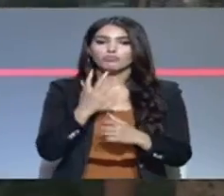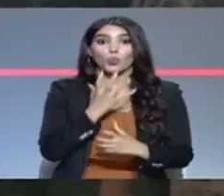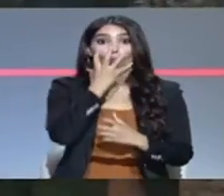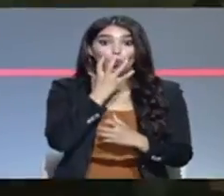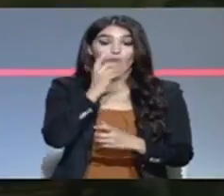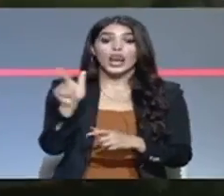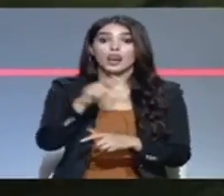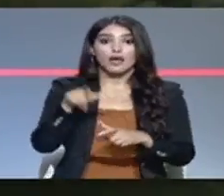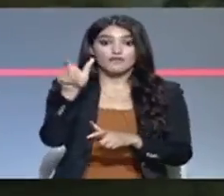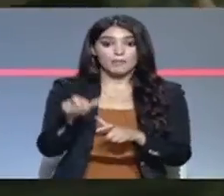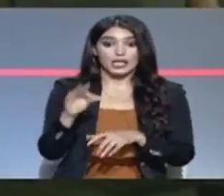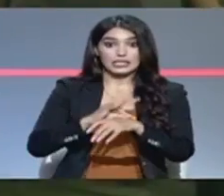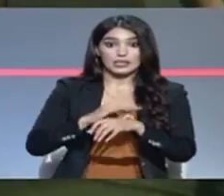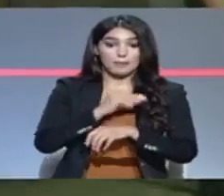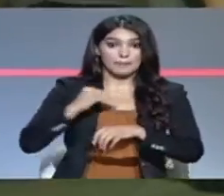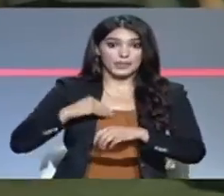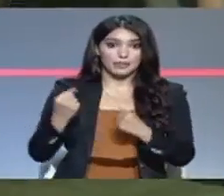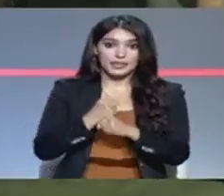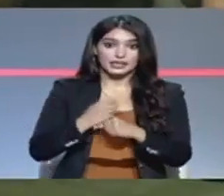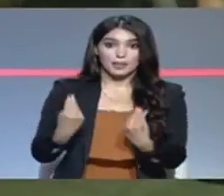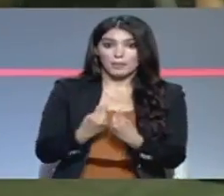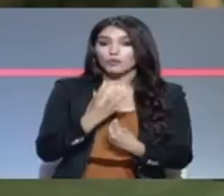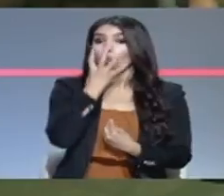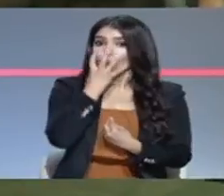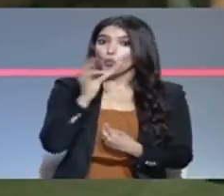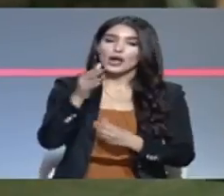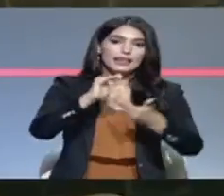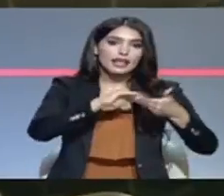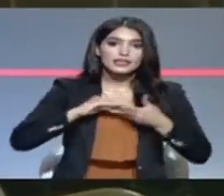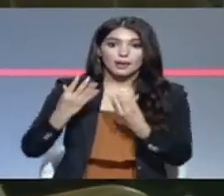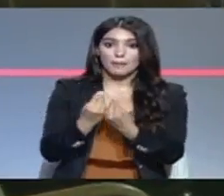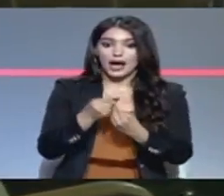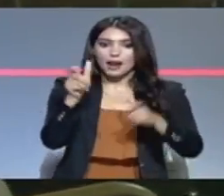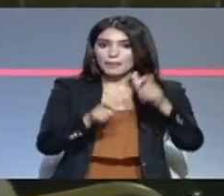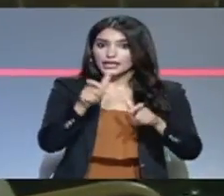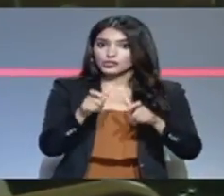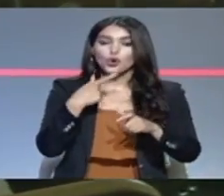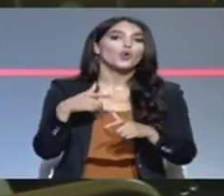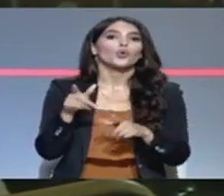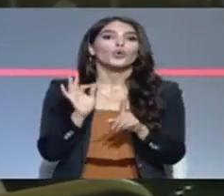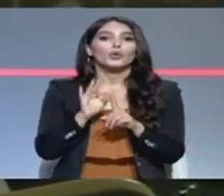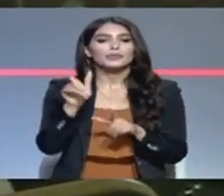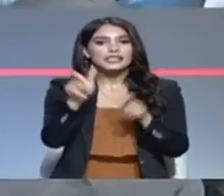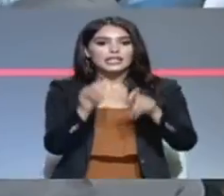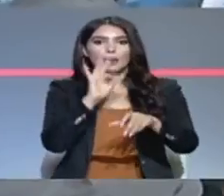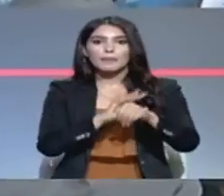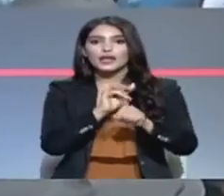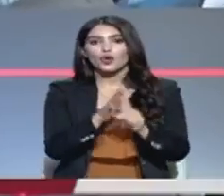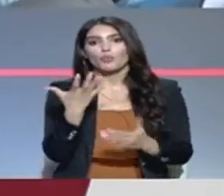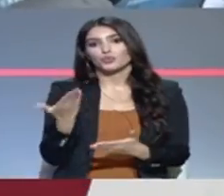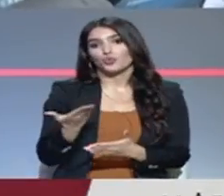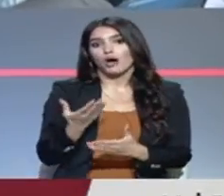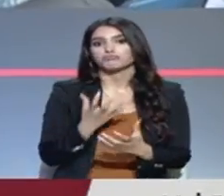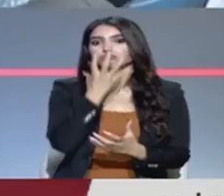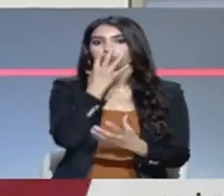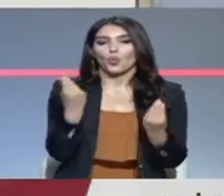وعندنا طبيب من الانعاش يخدم معنا لهنا، كان عندنا حالات وهو بيدو ينسق معاهم للاخذ بالذمه للمرضى اللي يستحقوا انعاش